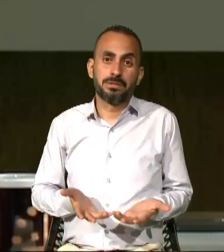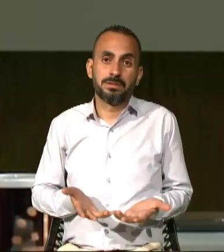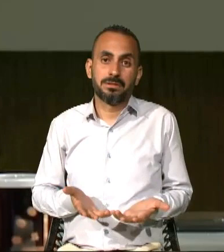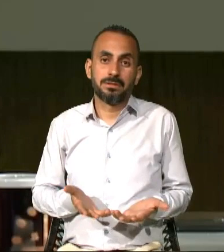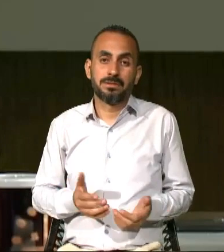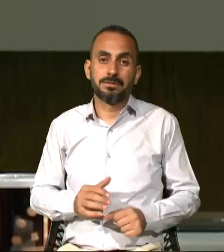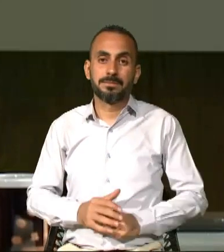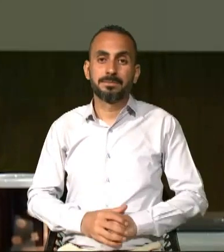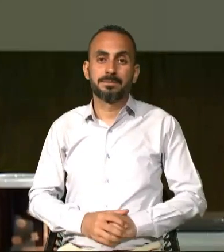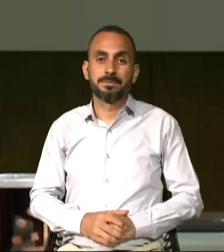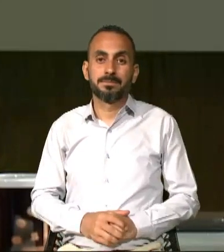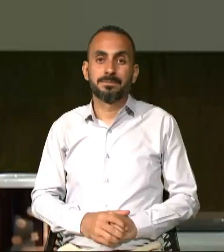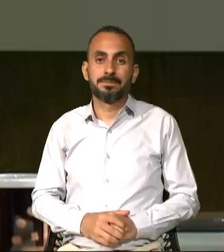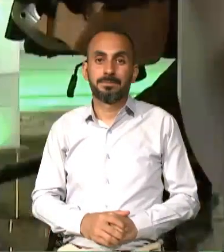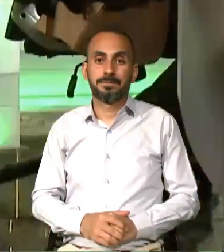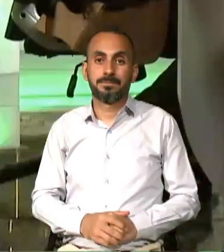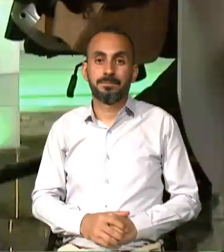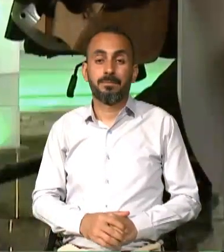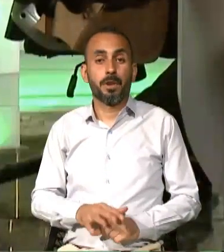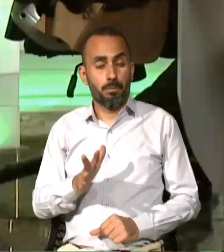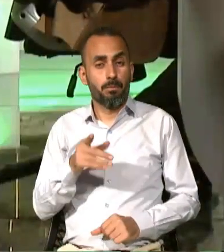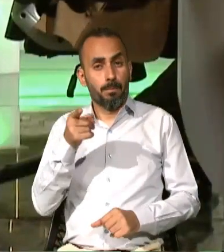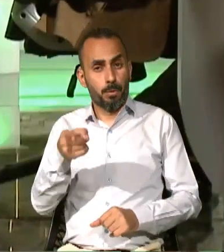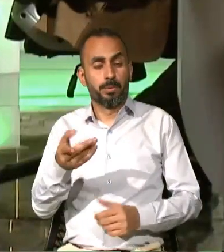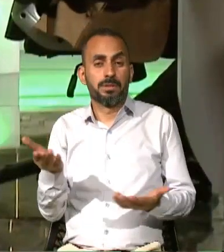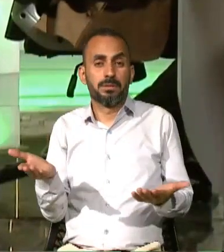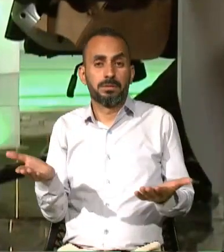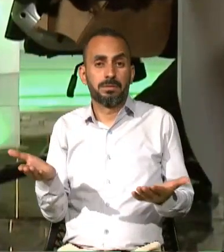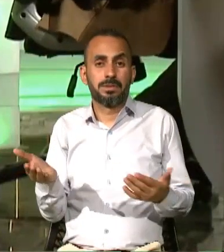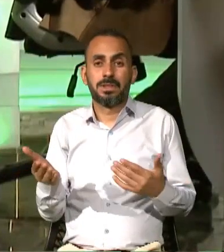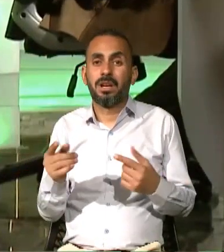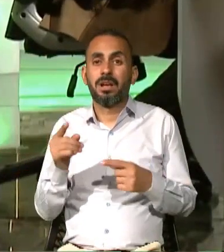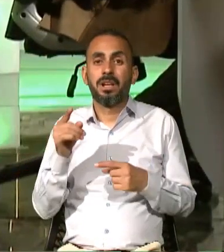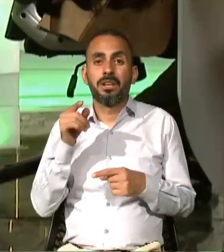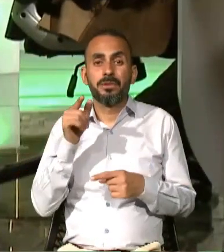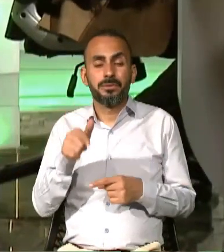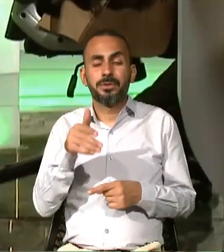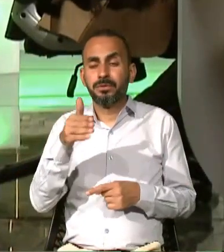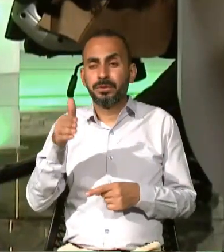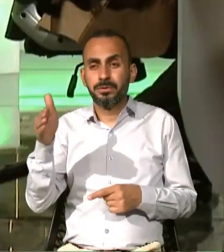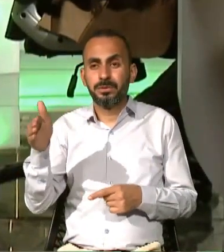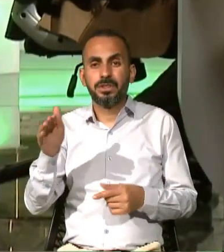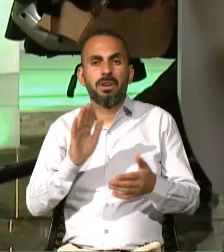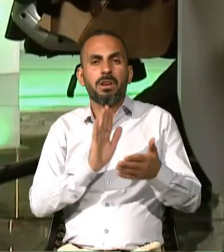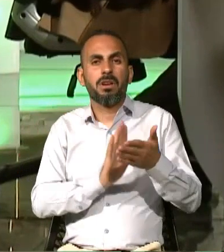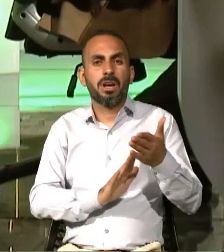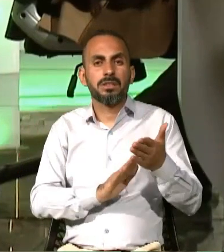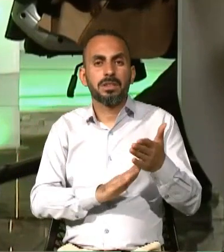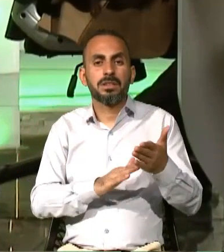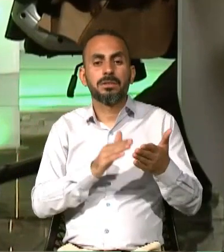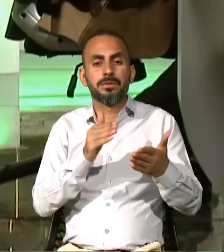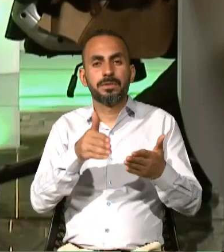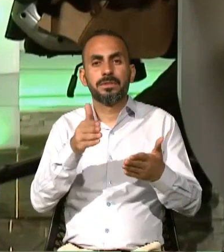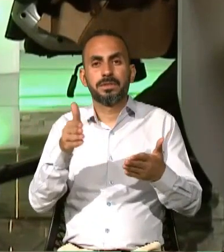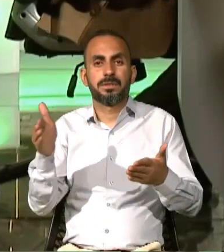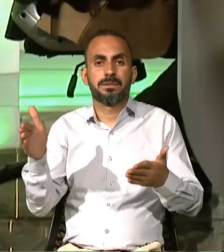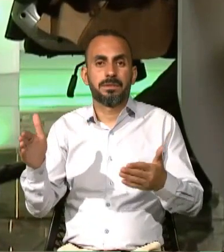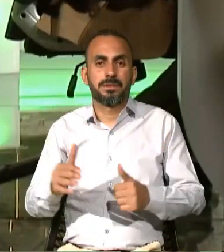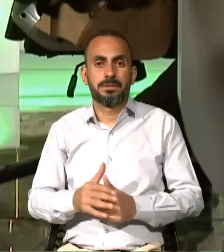دولة. طبعا معرفش ليه كده طبعا. ايوه بص على اسامي بلاد معينه بالمناسبه، بص على نظرات قاده العالم